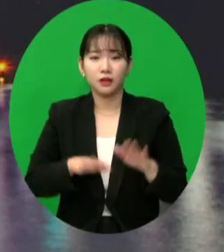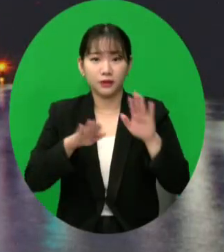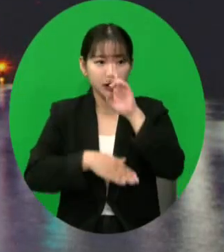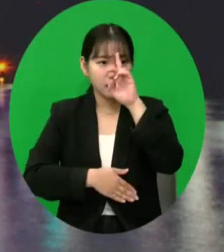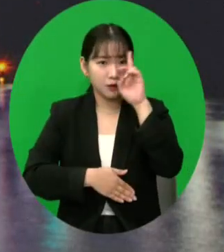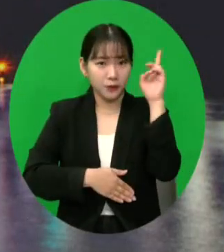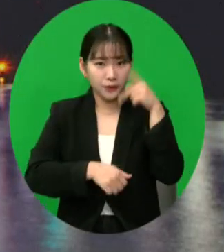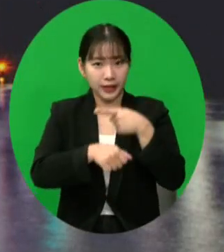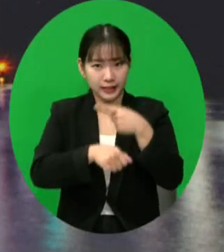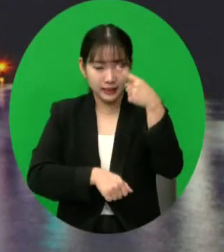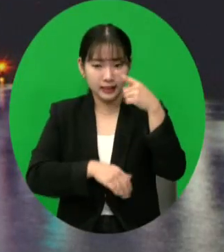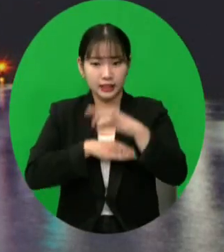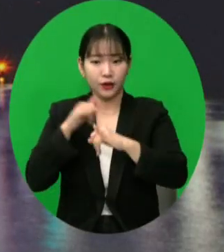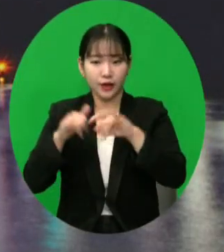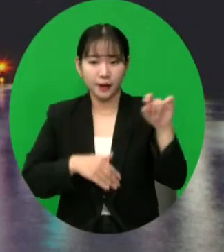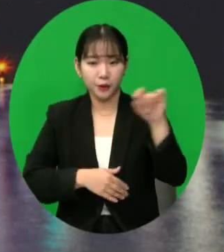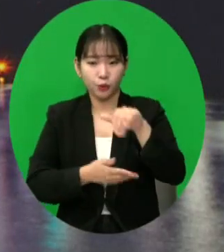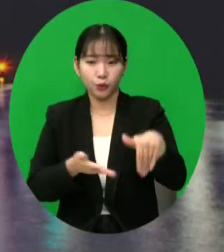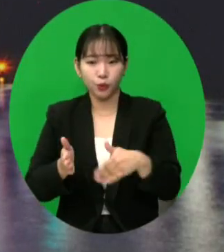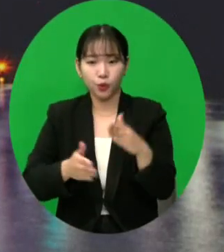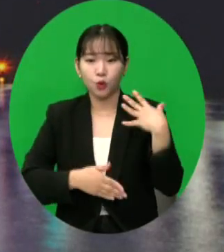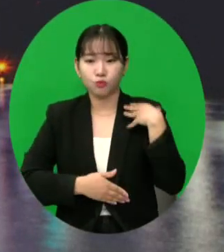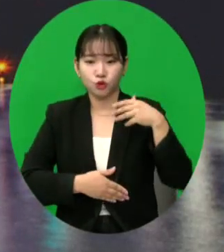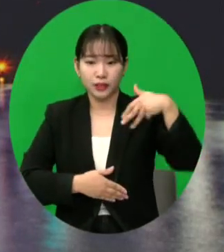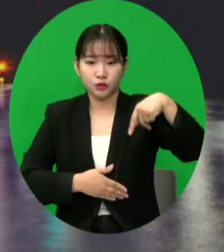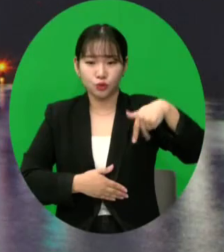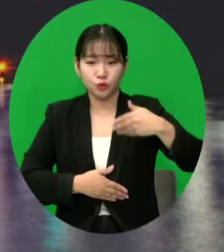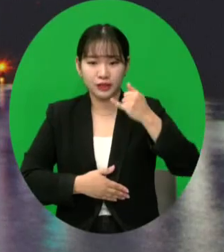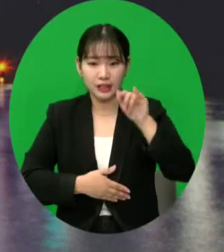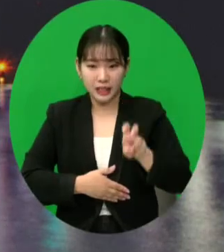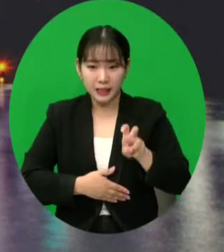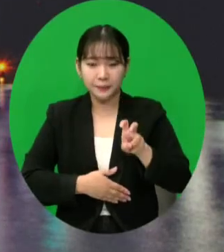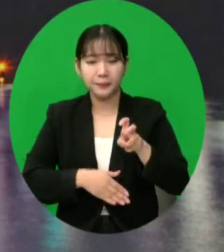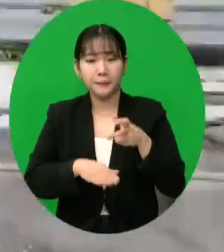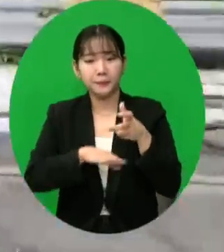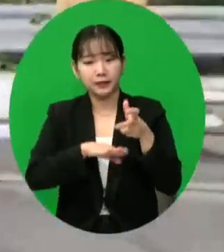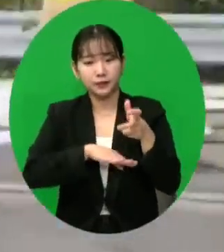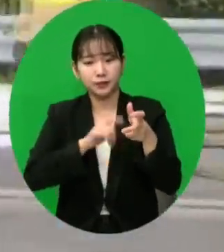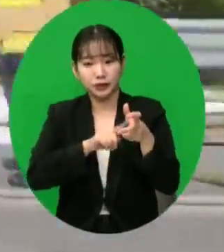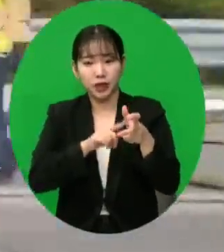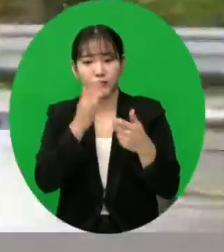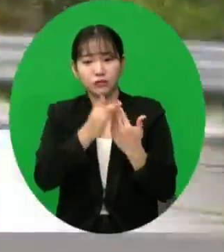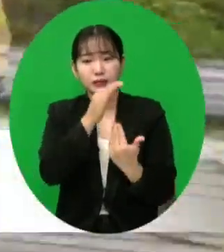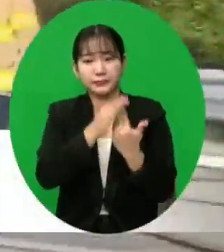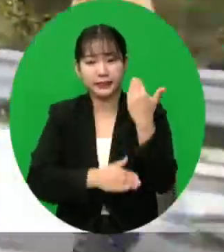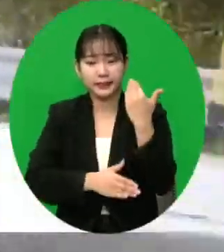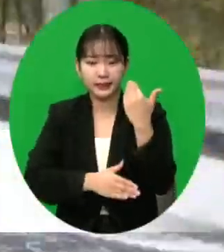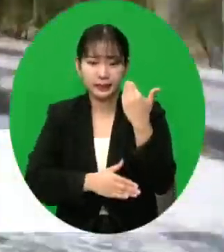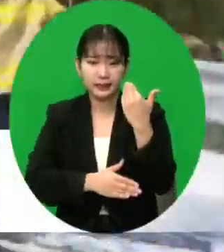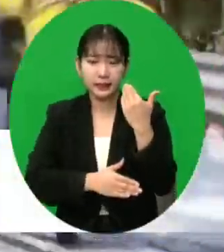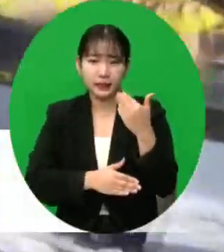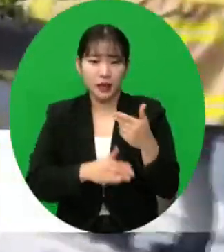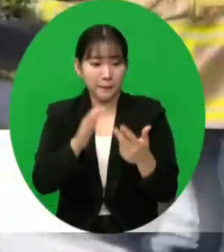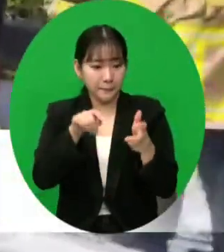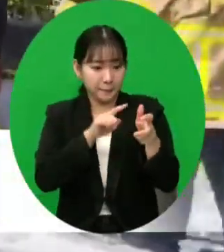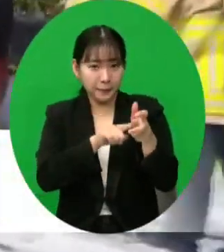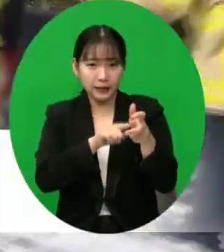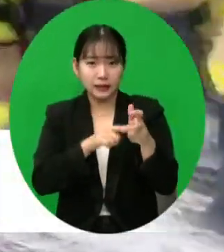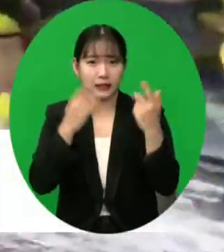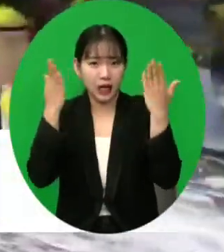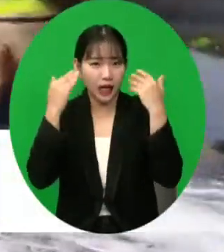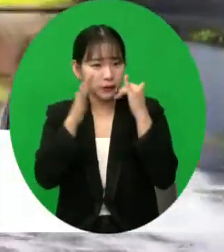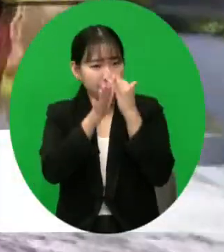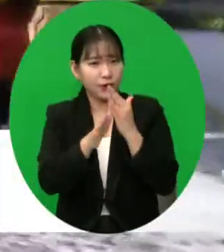오늘 오후 1시쯤 서해안 고속도로 무안 중립나들목 인근을 달리던 버스에서 불이 났습니다. 당시 버스에는 현장